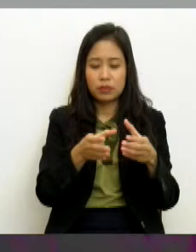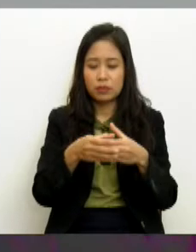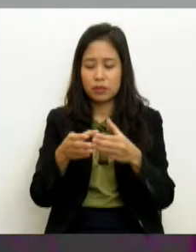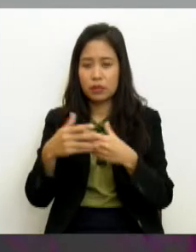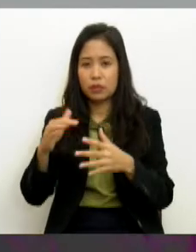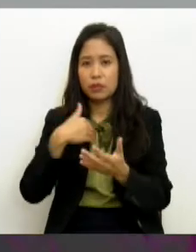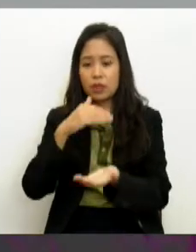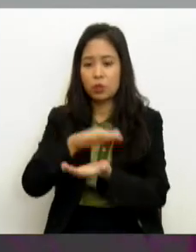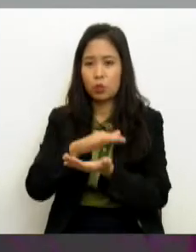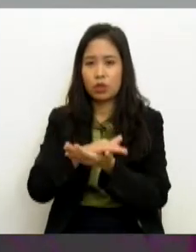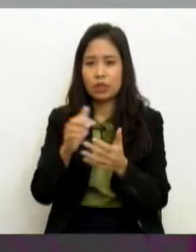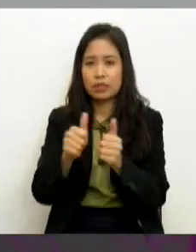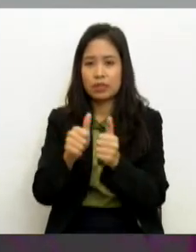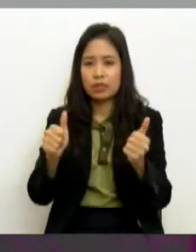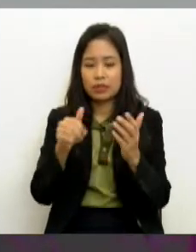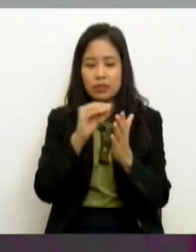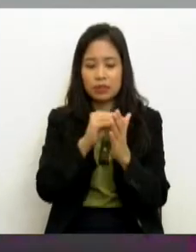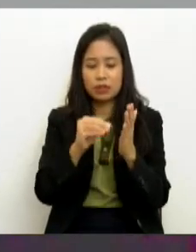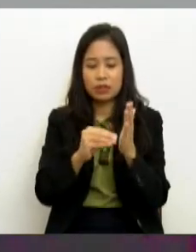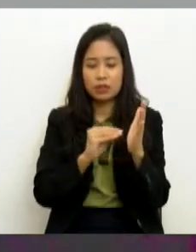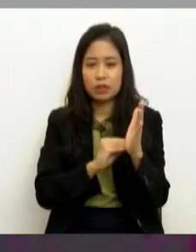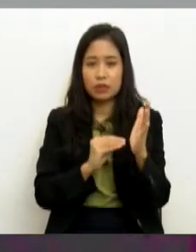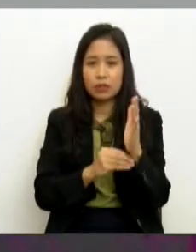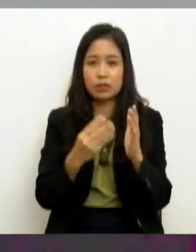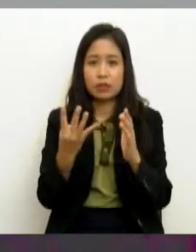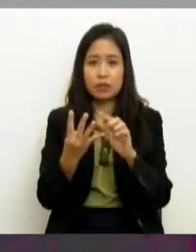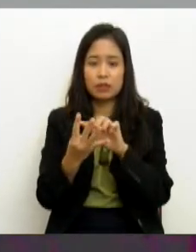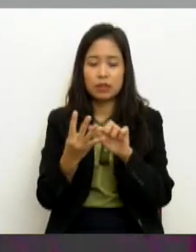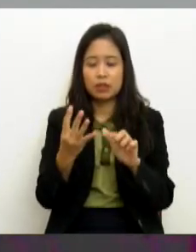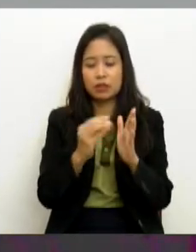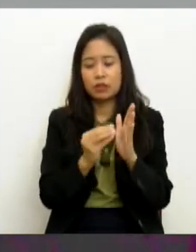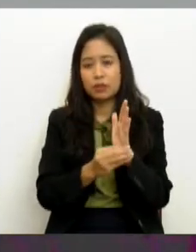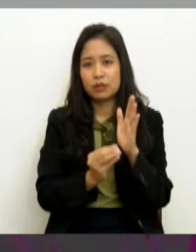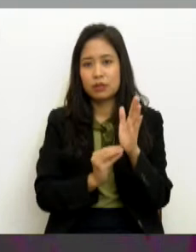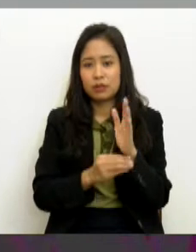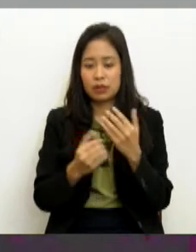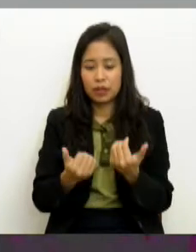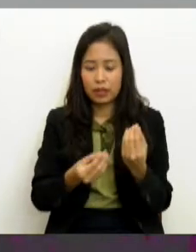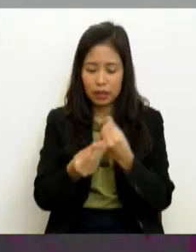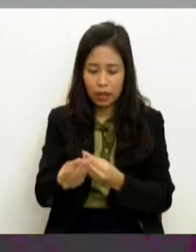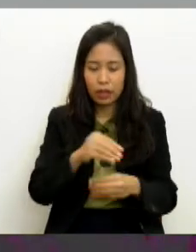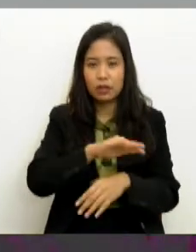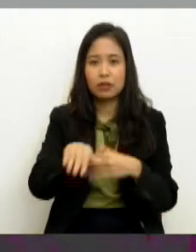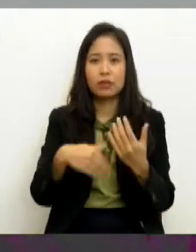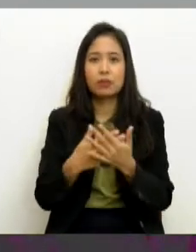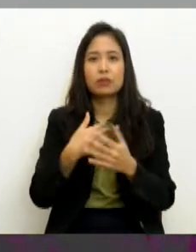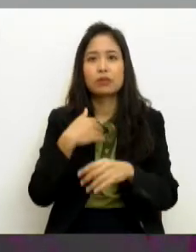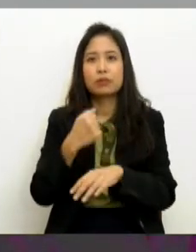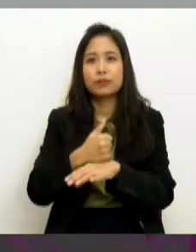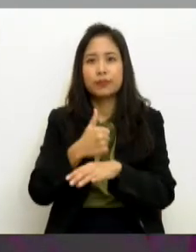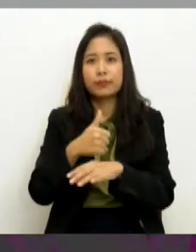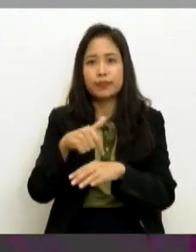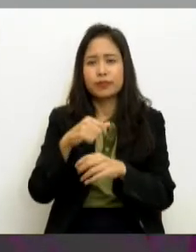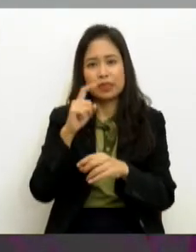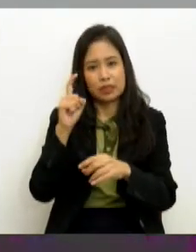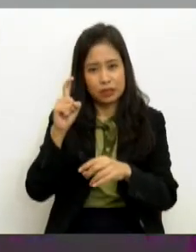อยากจะให้ท่านผู้อำนวยการสำนักงานเขตและก็ท่านผอโรงเรียนได้ให้ความสำคัญเรื่องนี้เพราะว่าผมเห็นว่าเป็นเรื่องที่เราต้